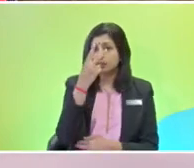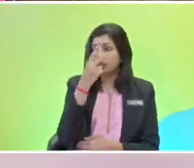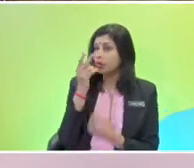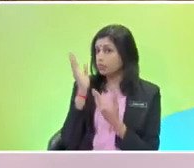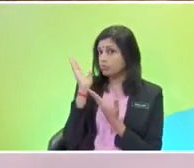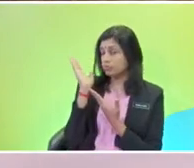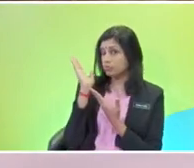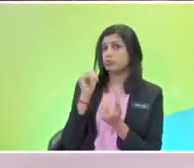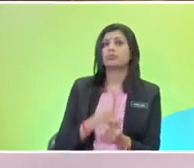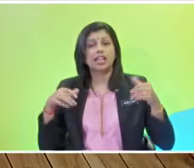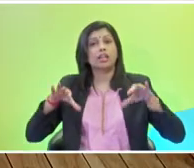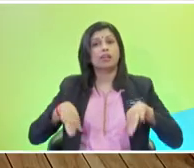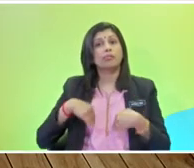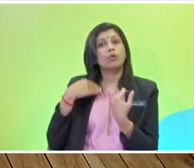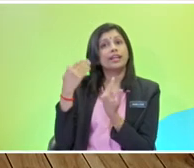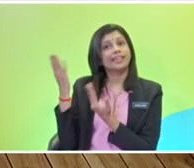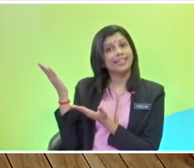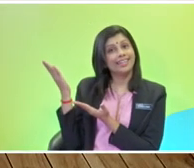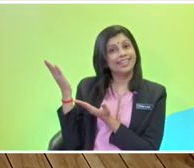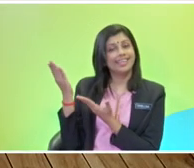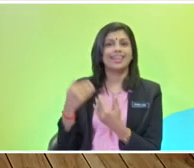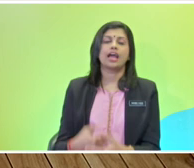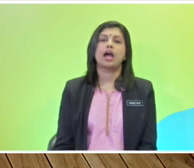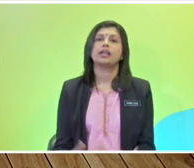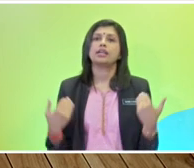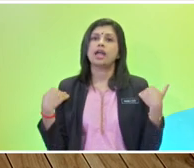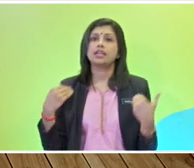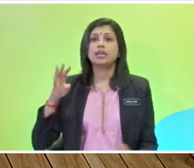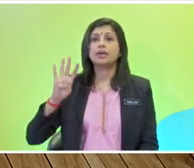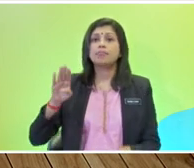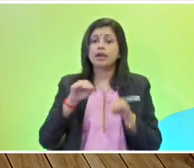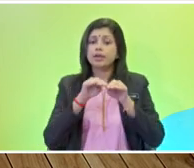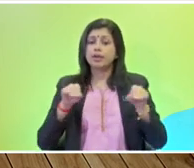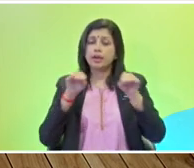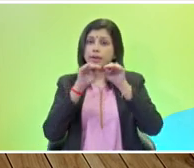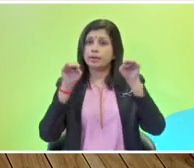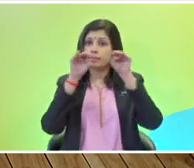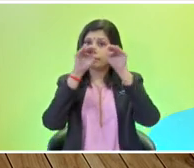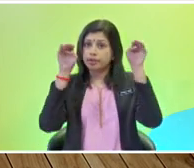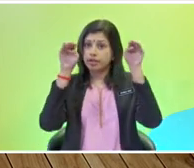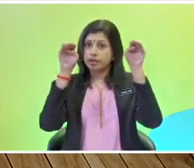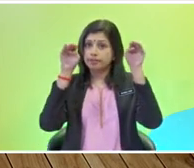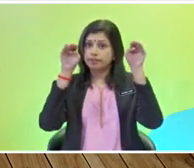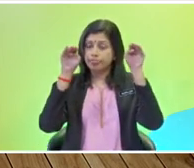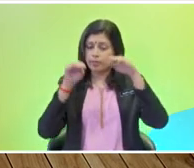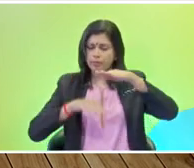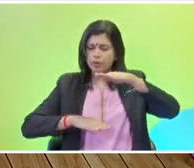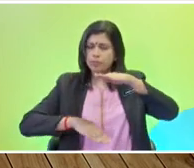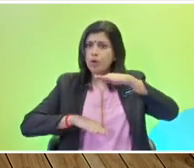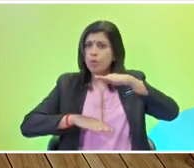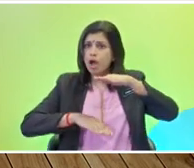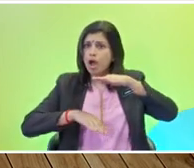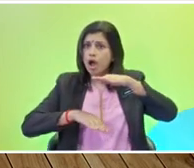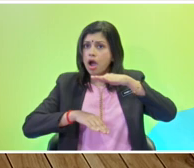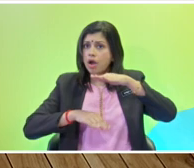Okey, piramid makanan ni terdapatnya 4 peringkat. Sekarang ni yang paling bawah, cikgu nak terangkan yang paling